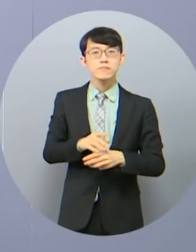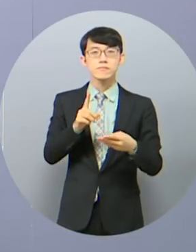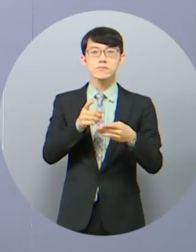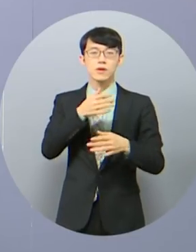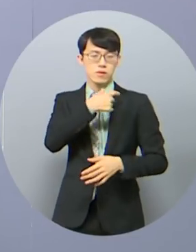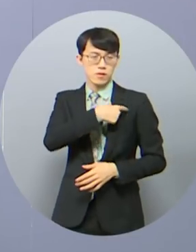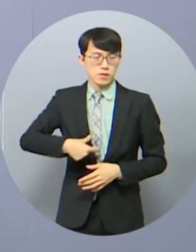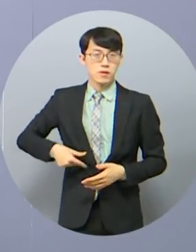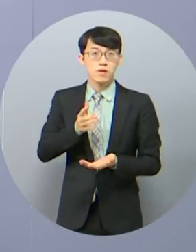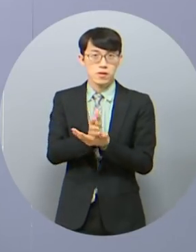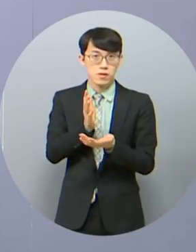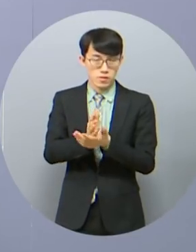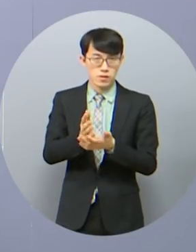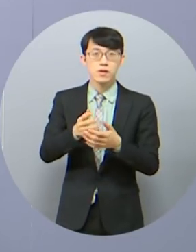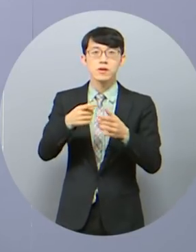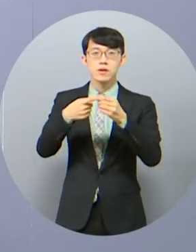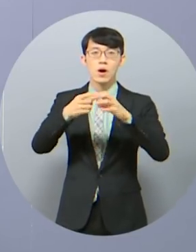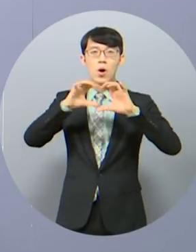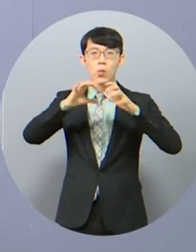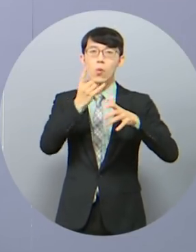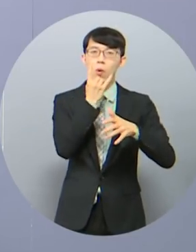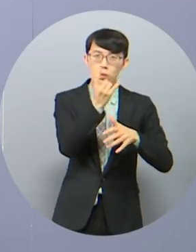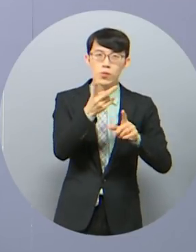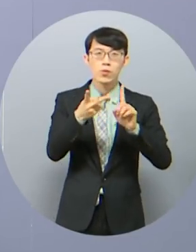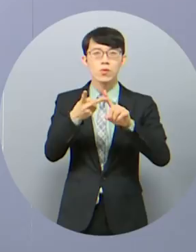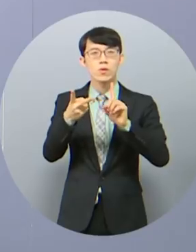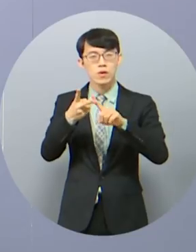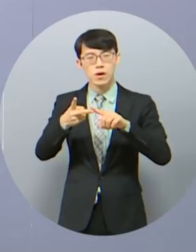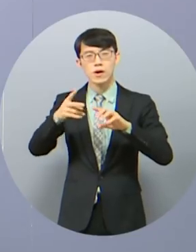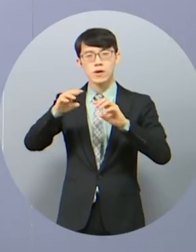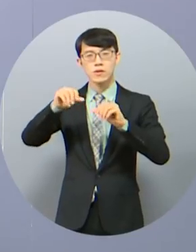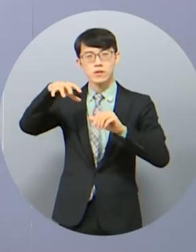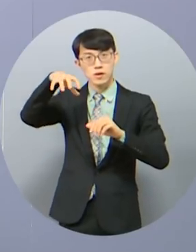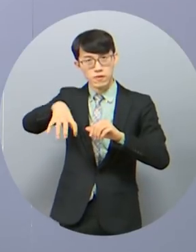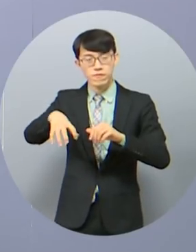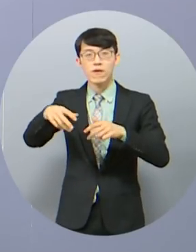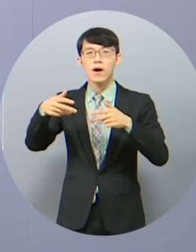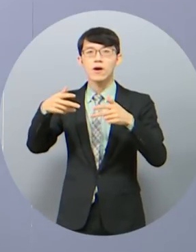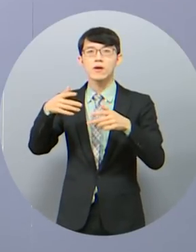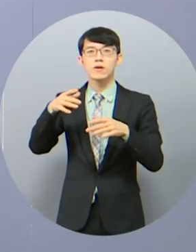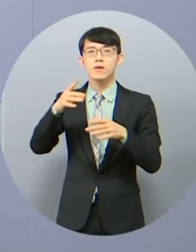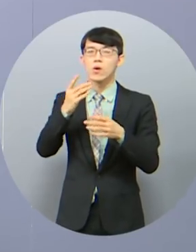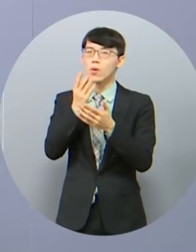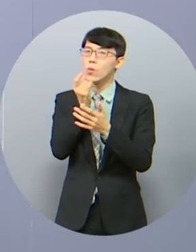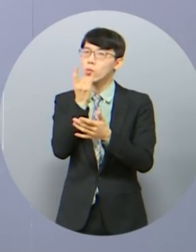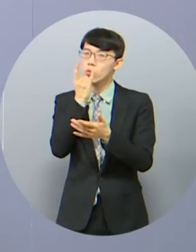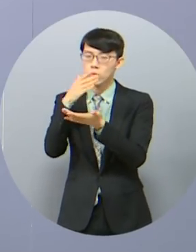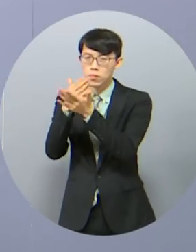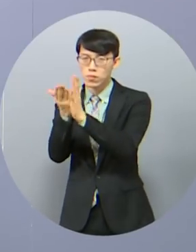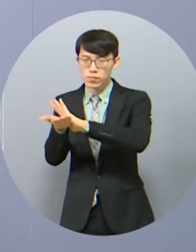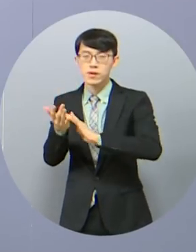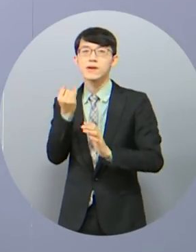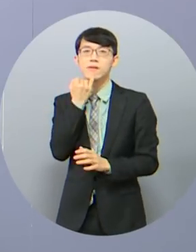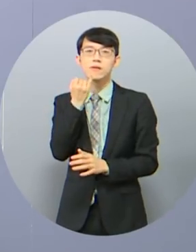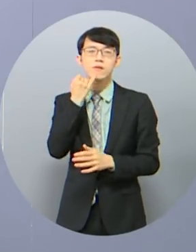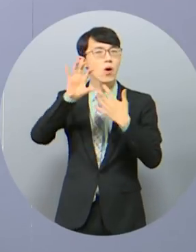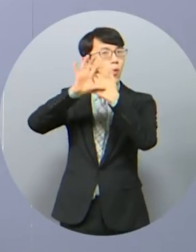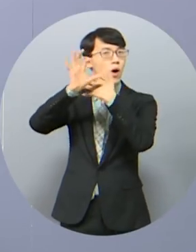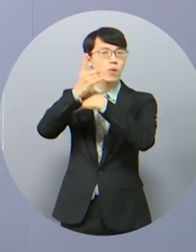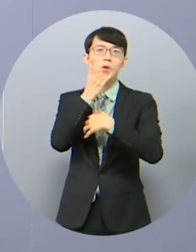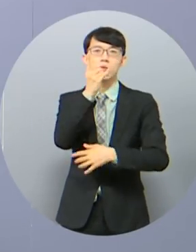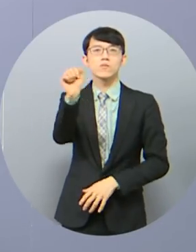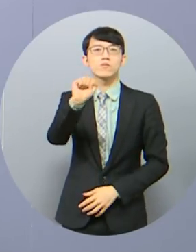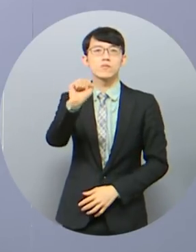国语或地方语言为原则，不得使用外国语言。四、候选人发表政